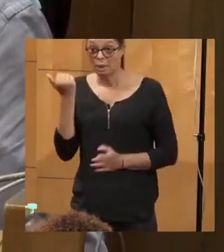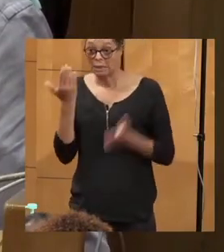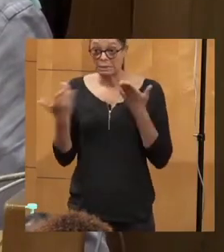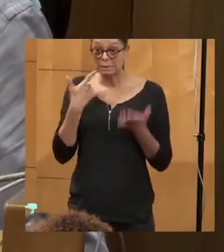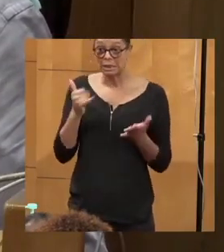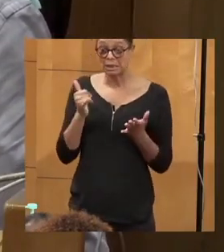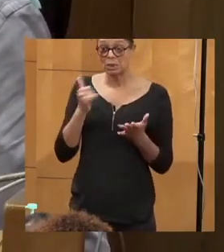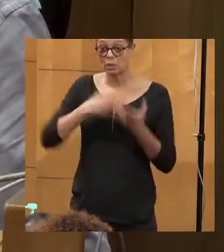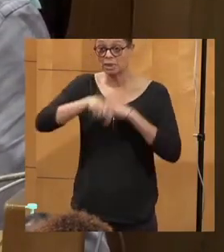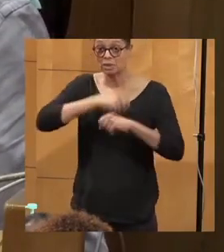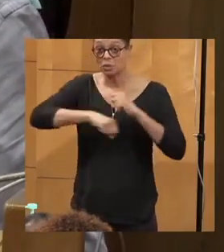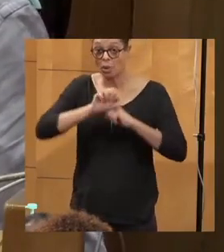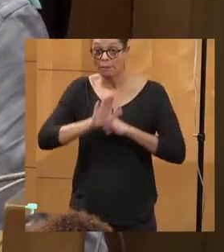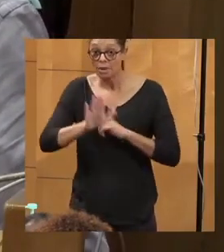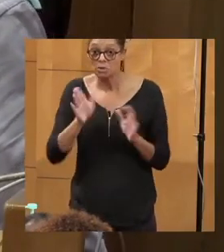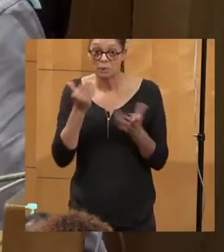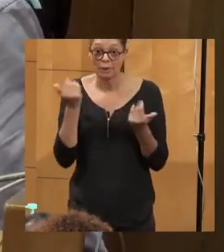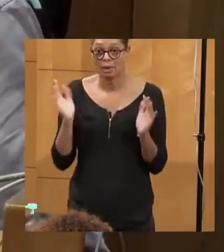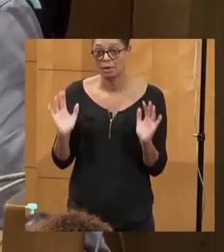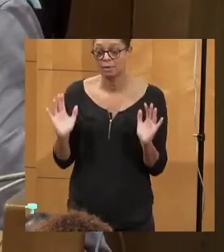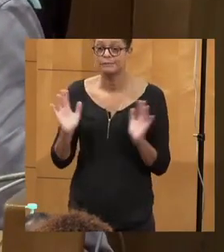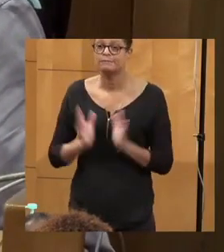qu'on puisse nous distribuer le document.